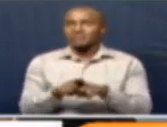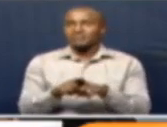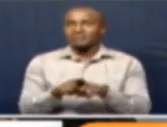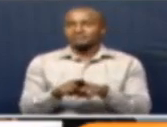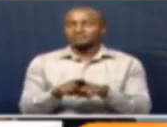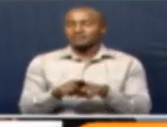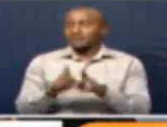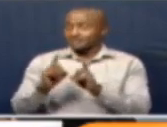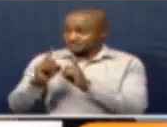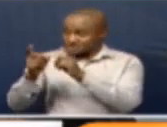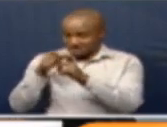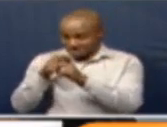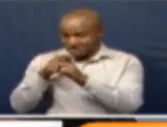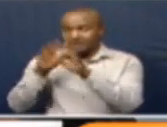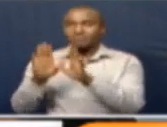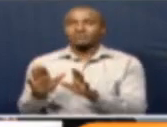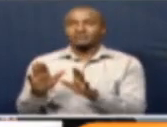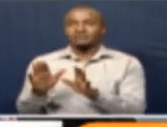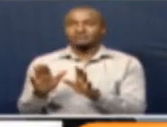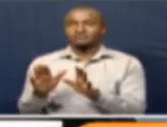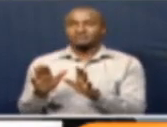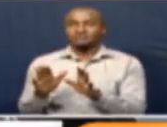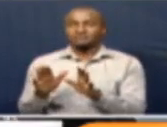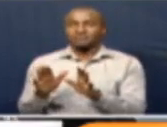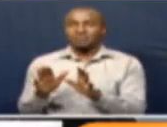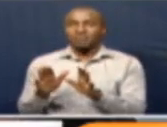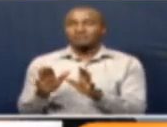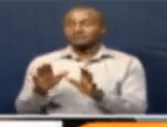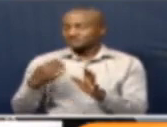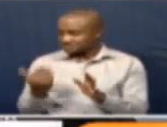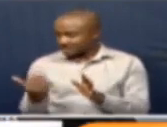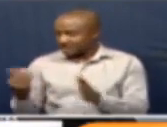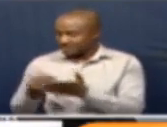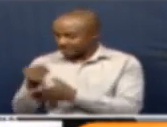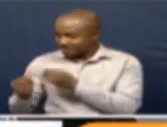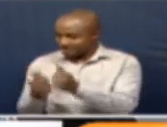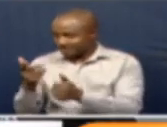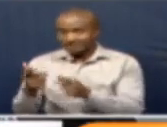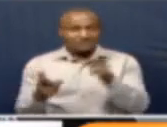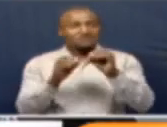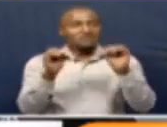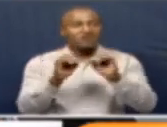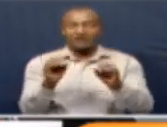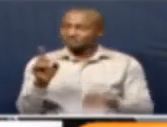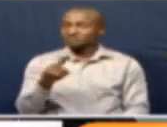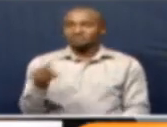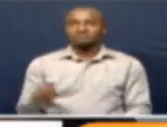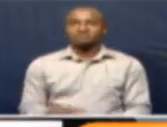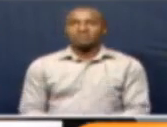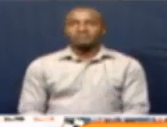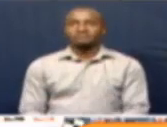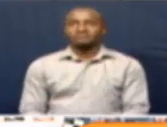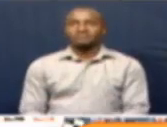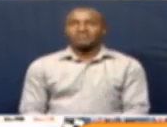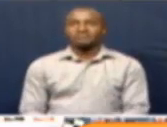upendo mwanangu katika ndoa. Lakini usifanye hasira kwamba wanunua za watoto, wamnunulia na yeye, hanunui itakuwa ni makosa.